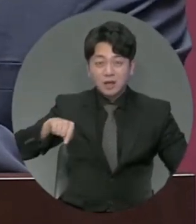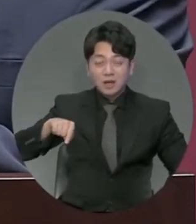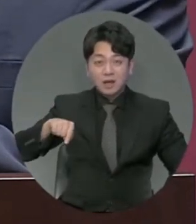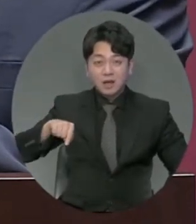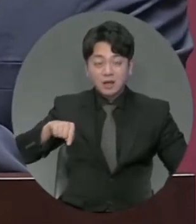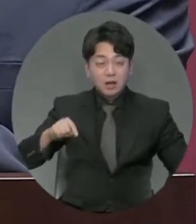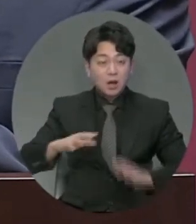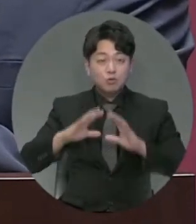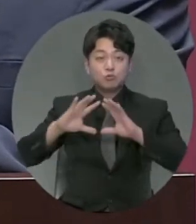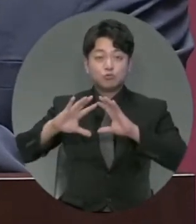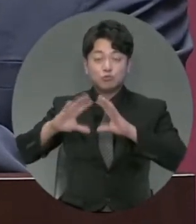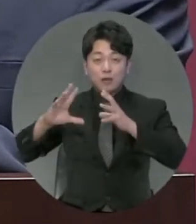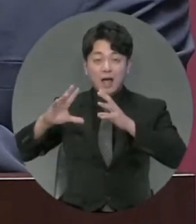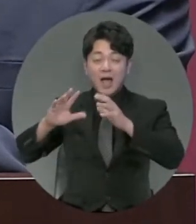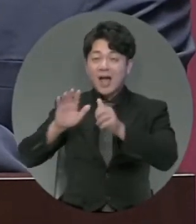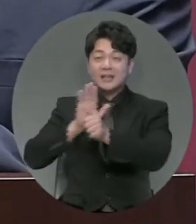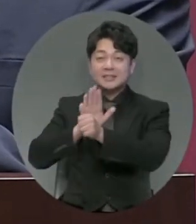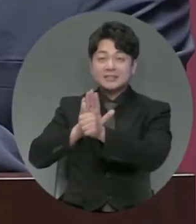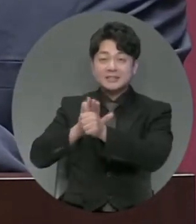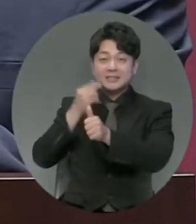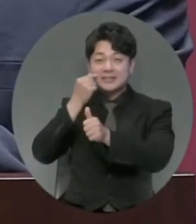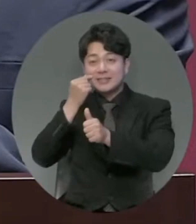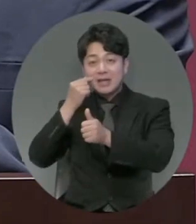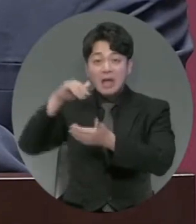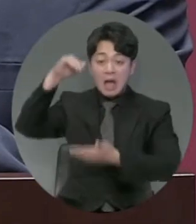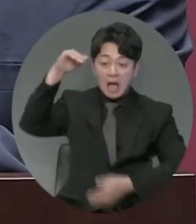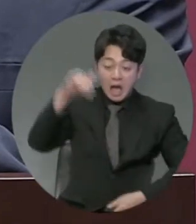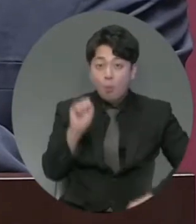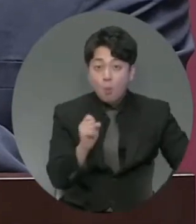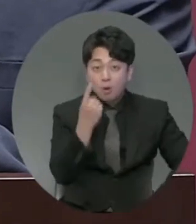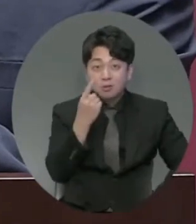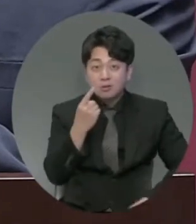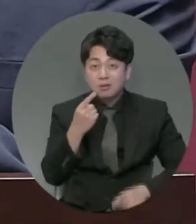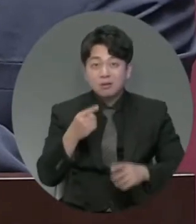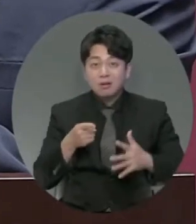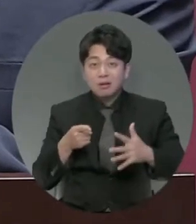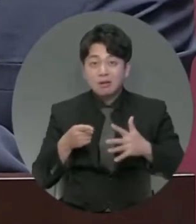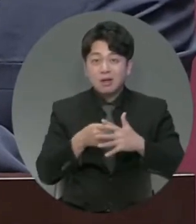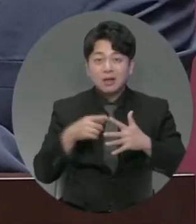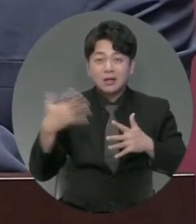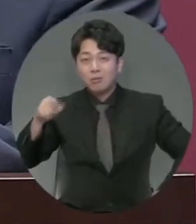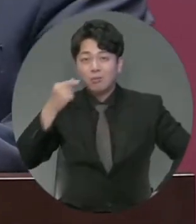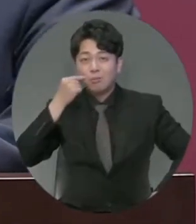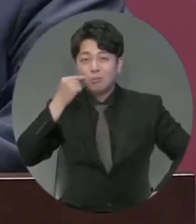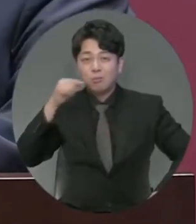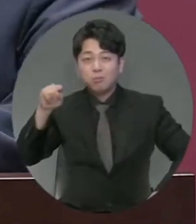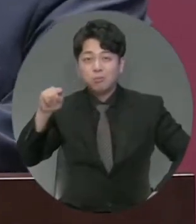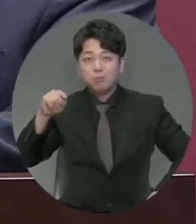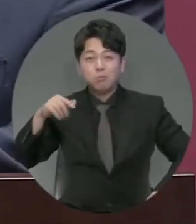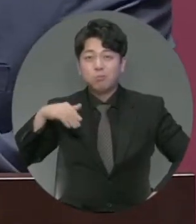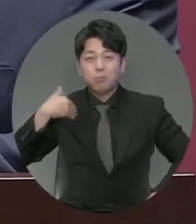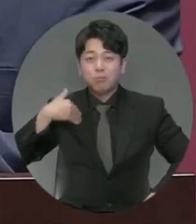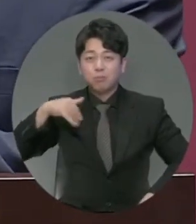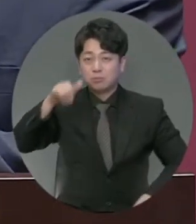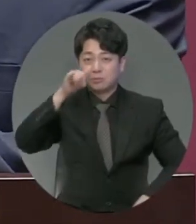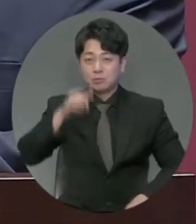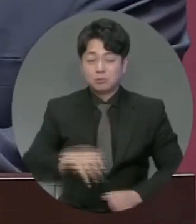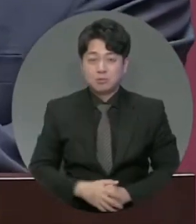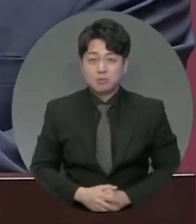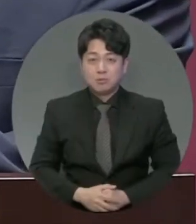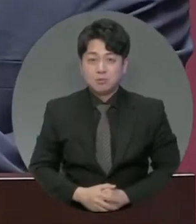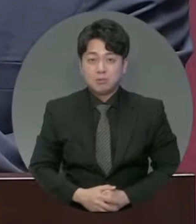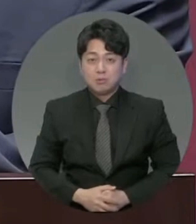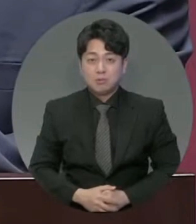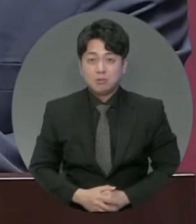원인을 전혀 모르고 알고 싶어 하지도 않는 것 같습니다. 윤석열 정부는 지지도가 떨어지는 원인은